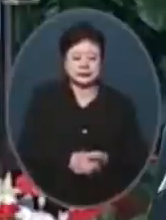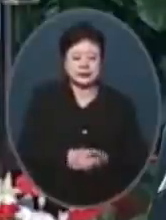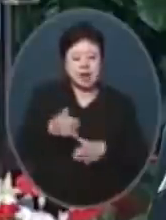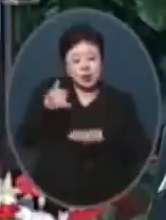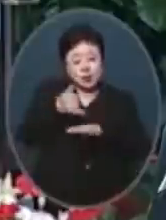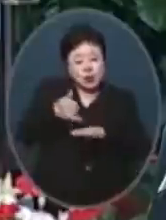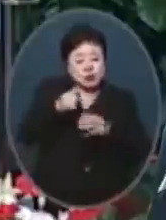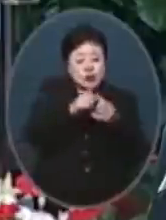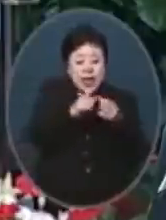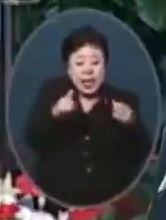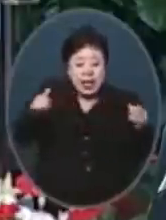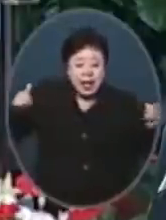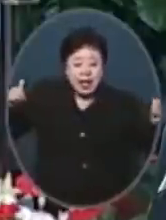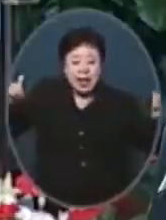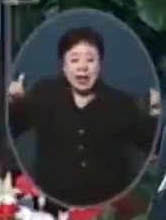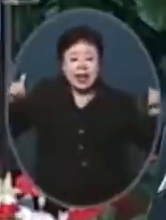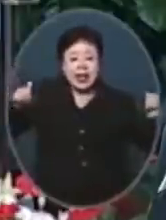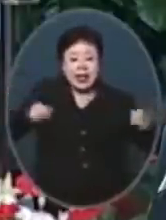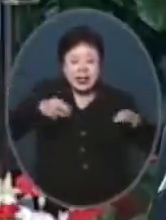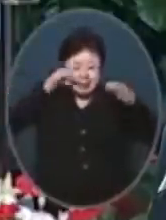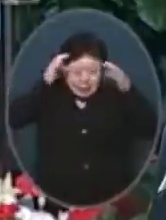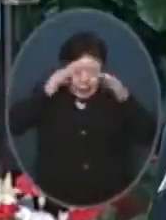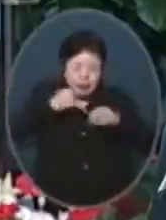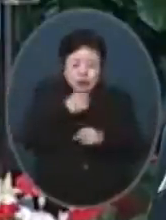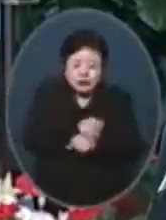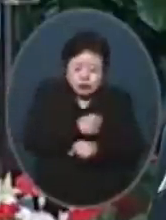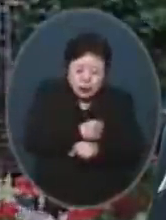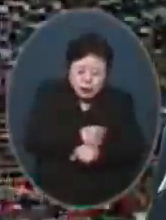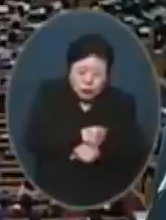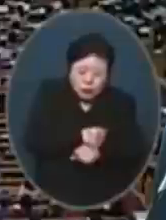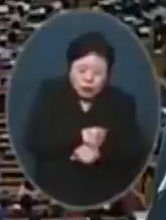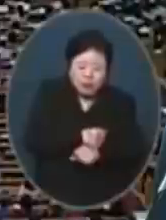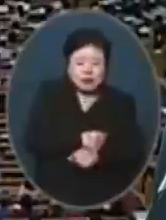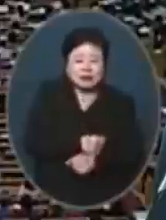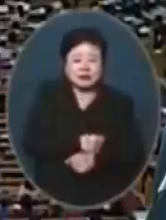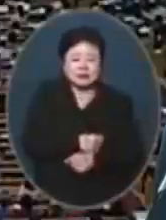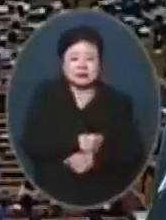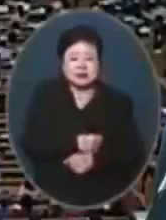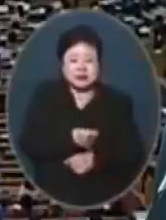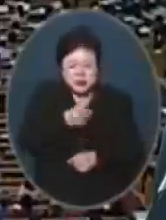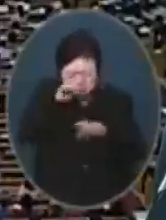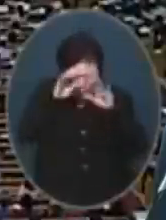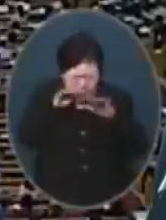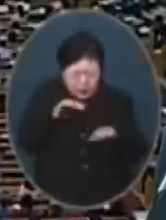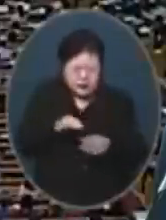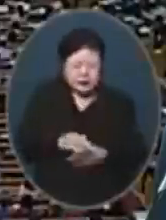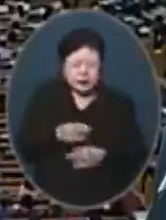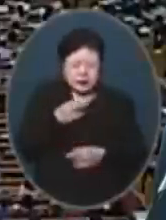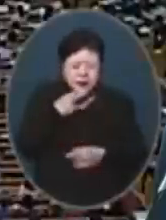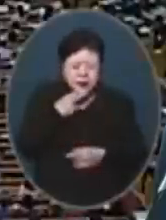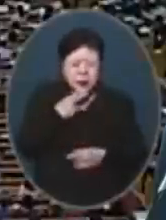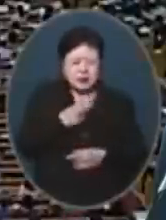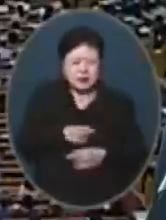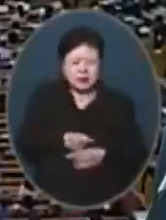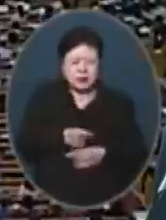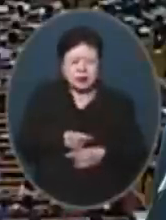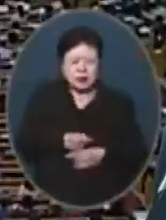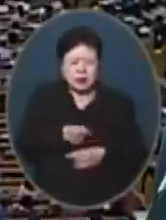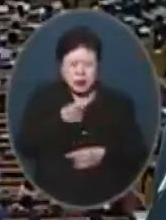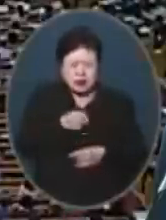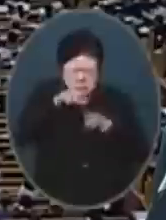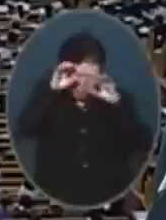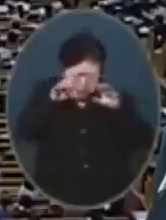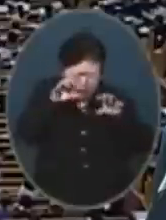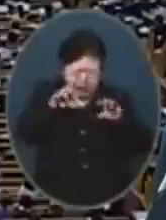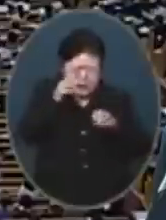농부가 아무리 땀을 흘리고 수고해도 가뭄이나 홍수가 농작물을 덮치면 그